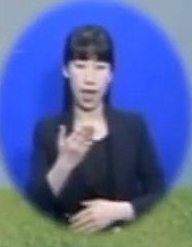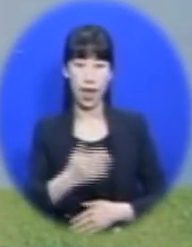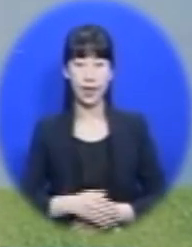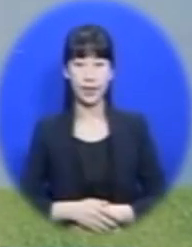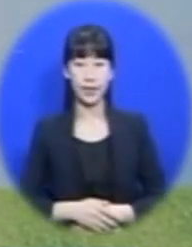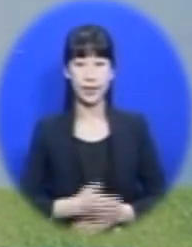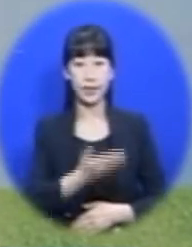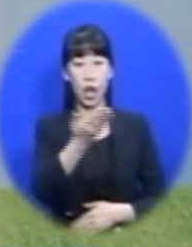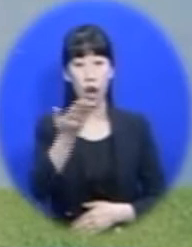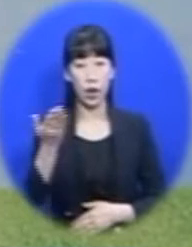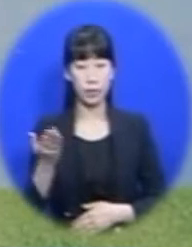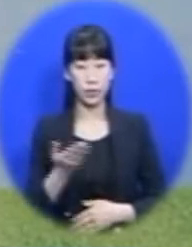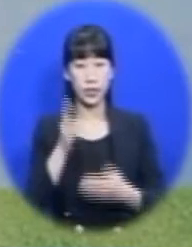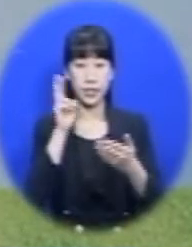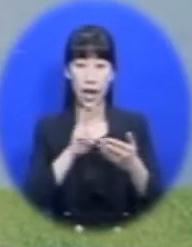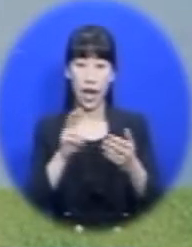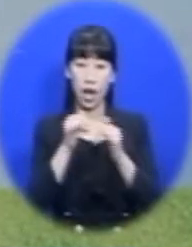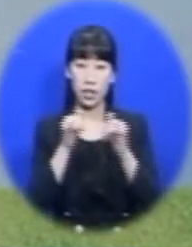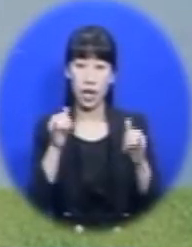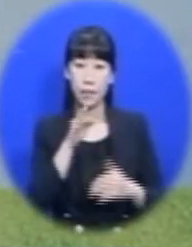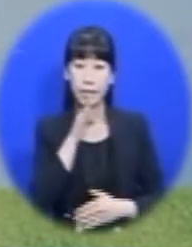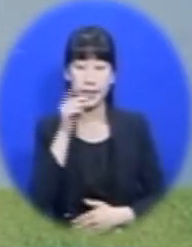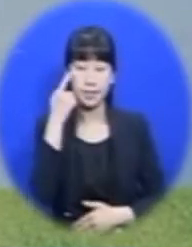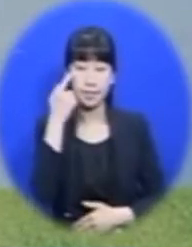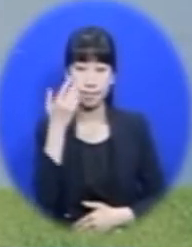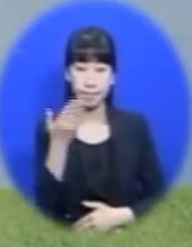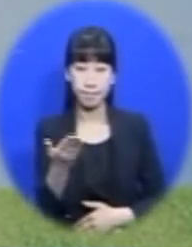여러분은 정말 찬양하는 그 사람입니까?